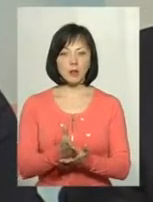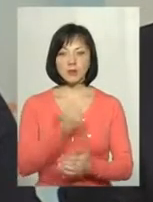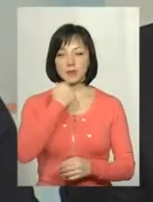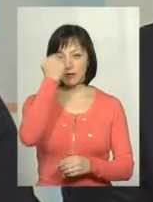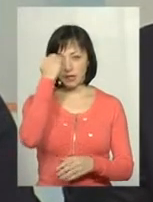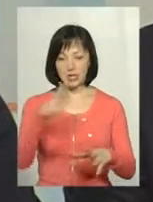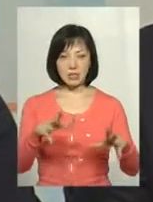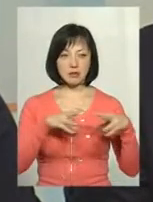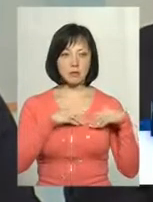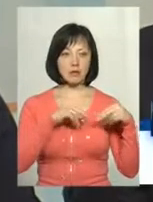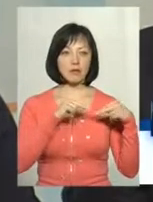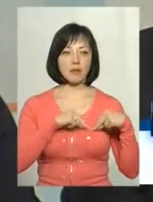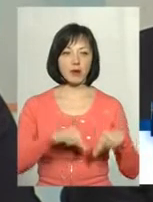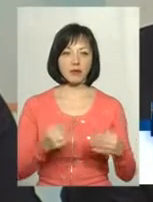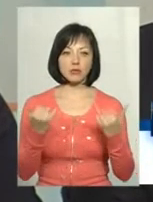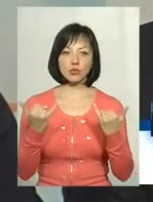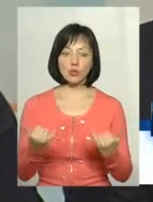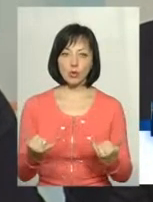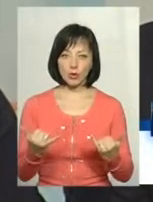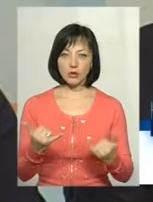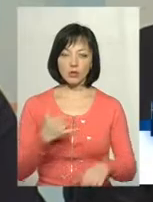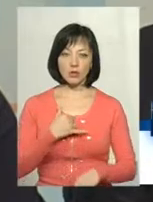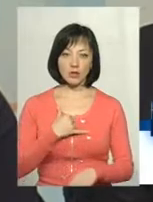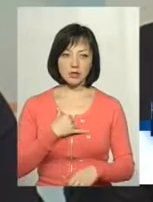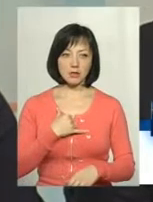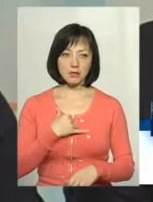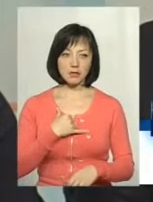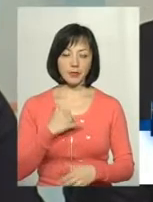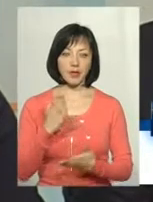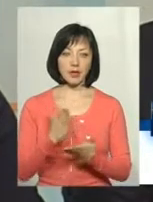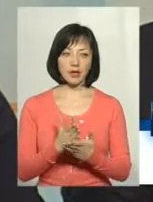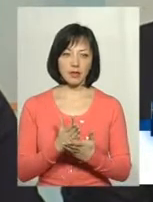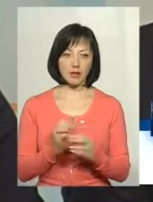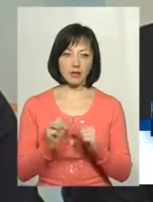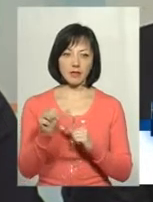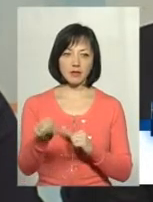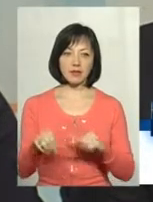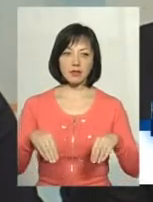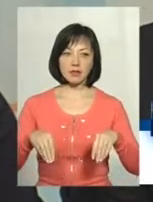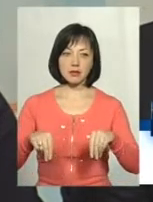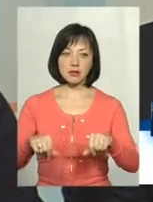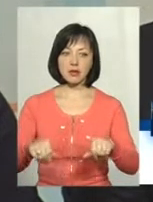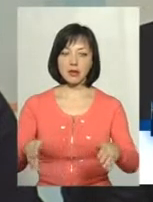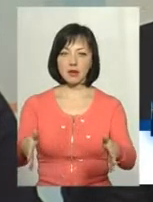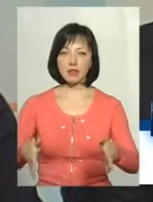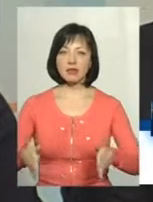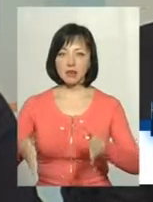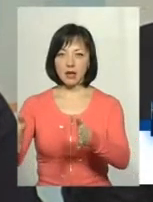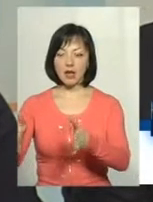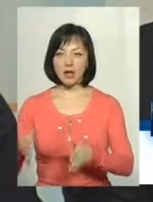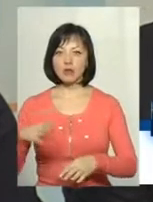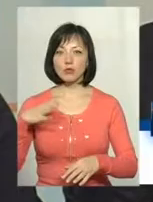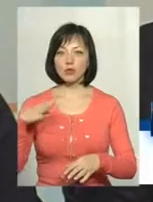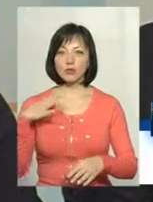нашій співпраці сьогодні у нас є відведена земельна ділянка, бувший господарський двір,